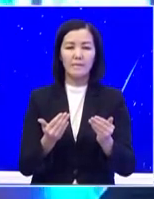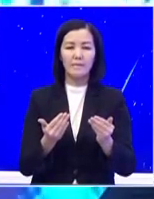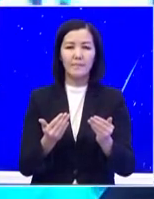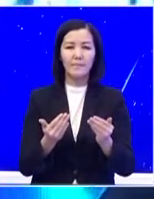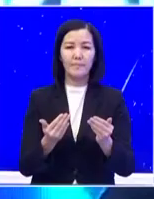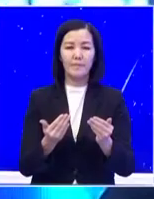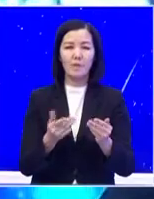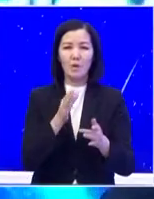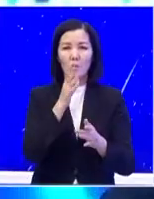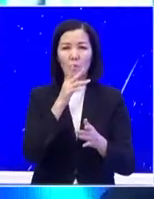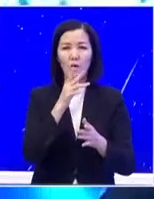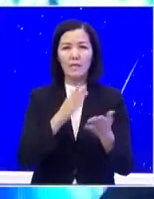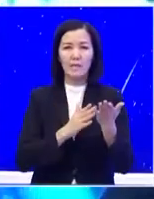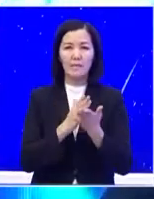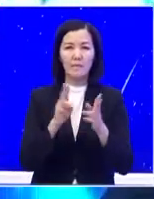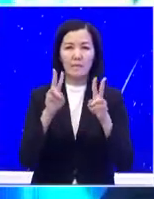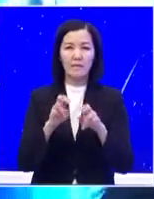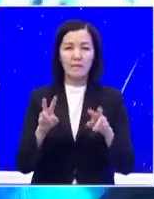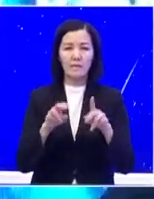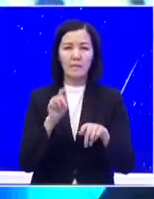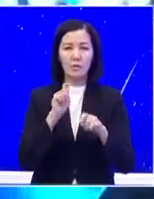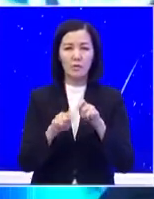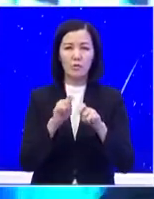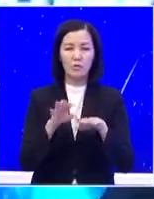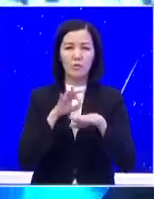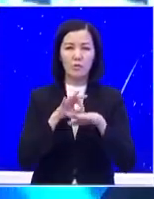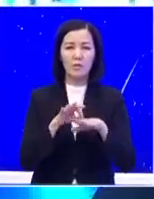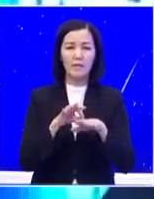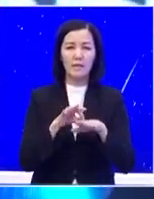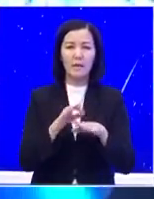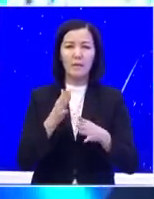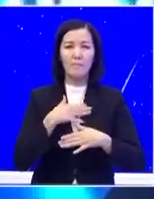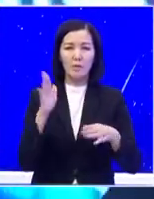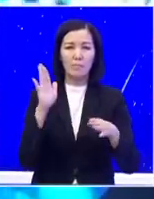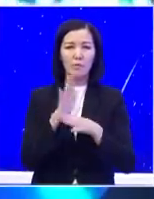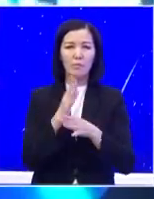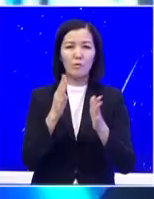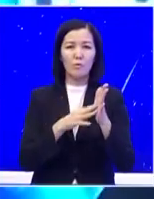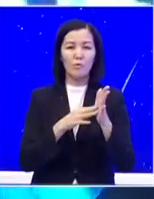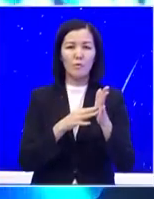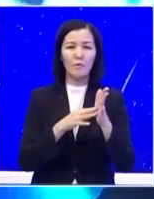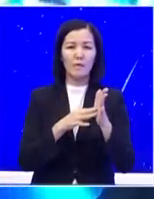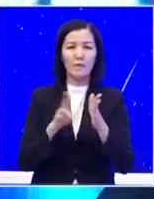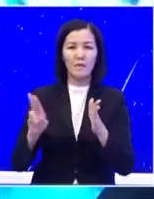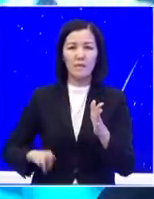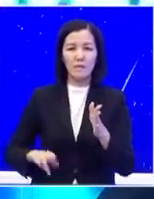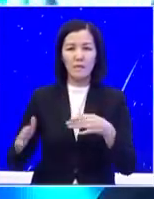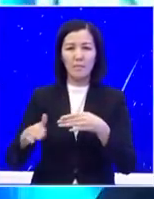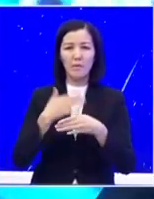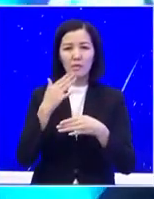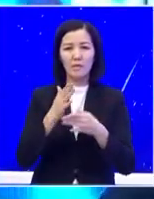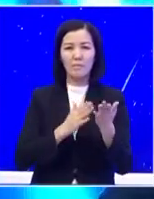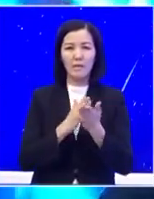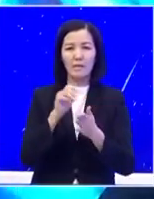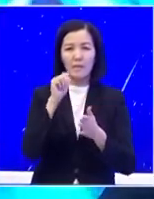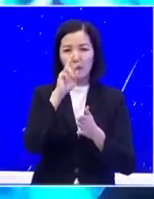расследование. Қазіргі уақытта қызметтік тексеру жүргізілді. Бұқаралық ақпарат құралдарында менің бұйрығыммен 9 басшыны жазалап, үшеуі кадрлық